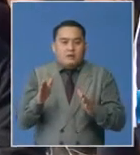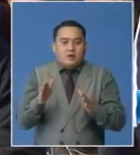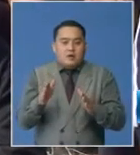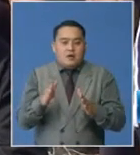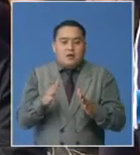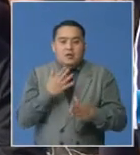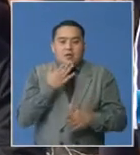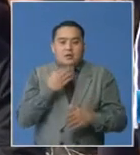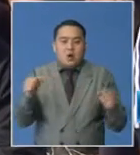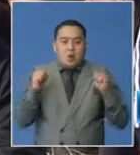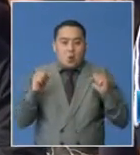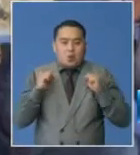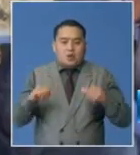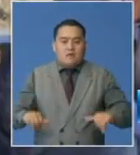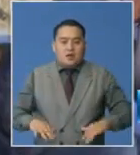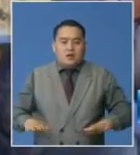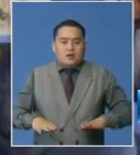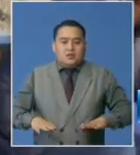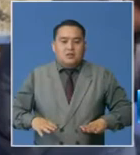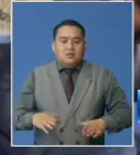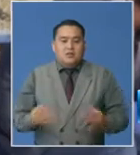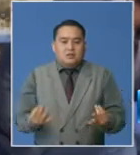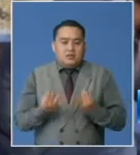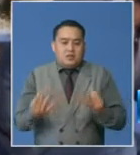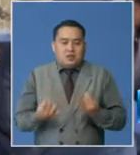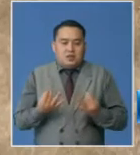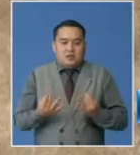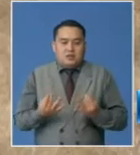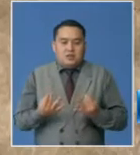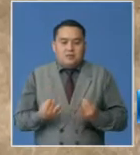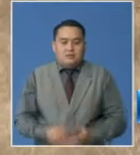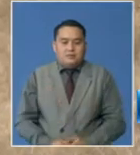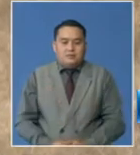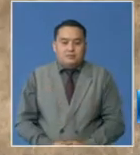виды национального конного спорта, завораживают своей красотой и зрелищностью.